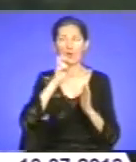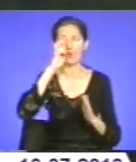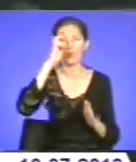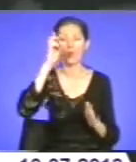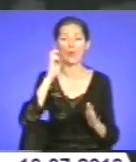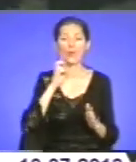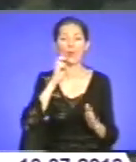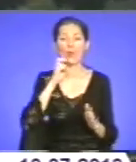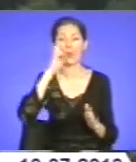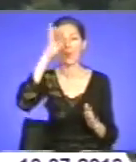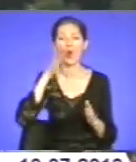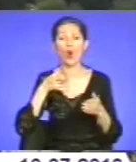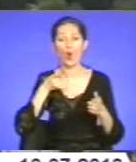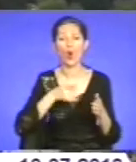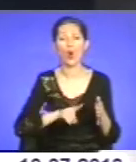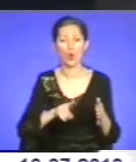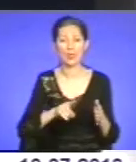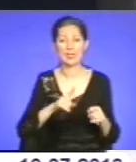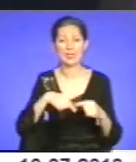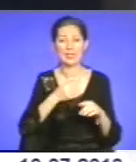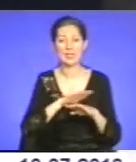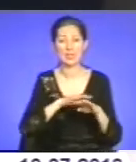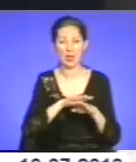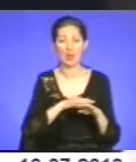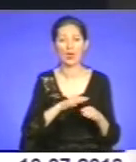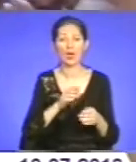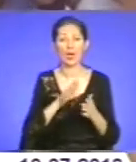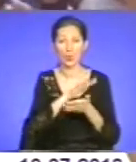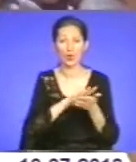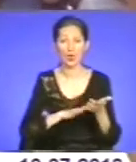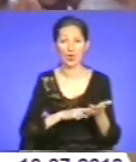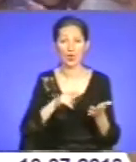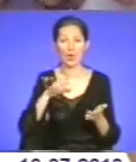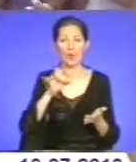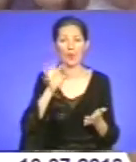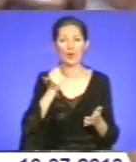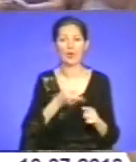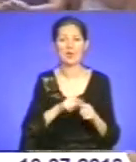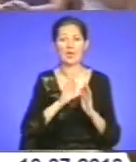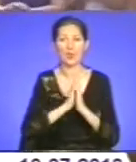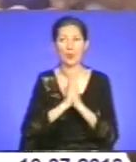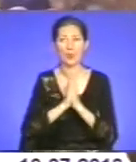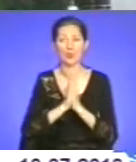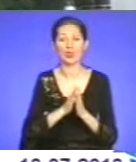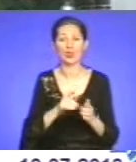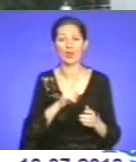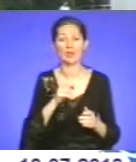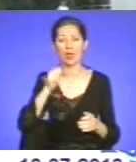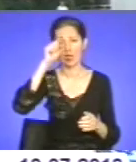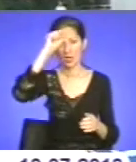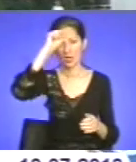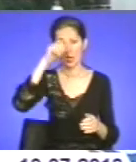народ, який прийшов до неї, найперше прощає. Бо проща – це насамперед перепрошення за гріхи. Всіх